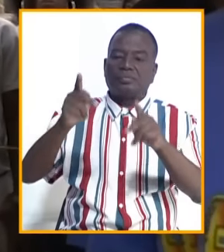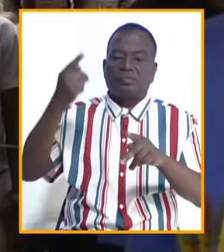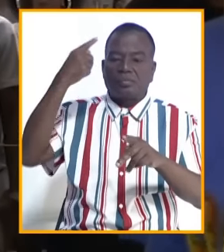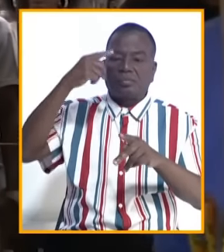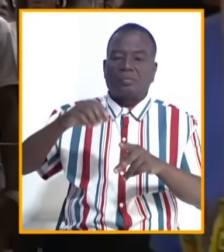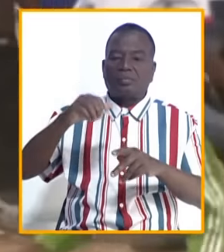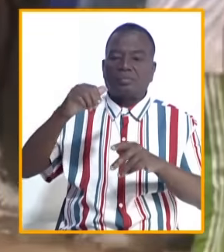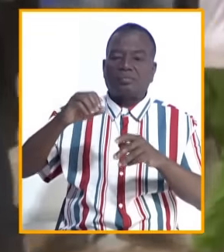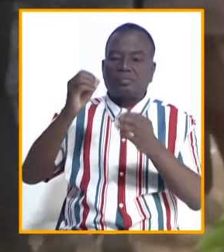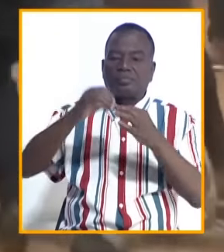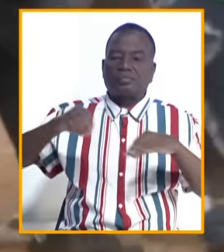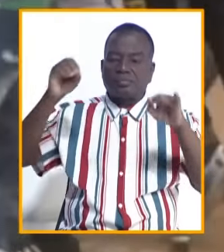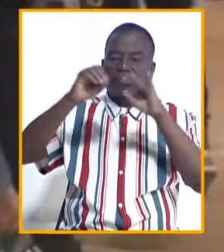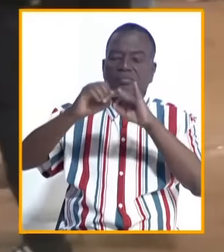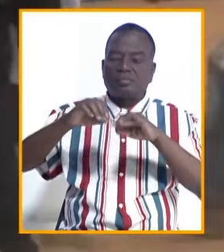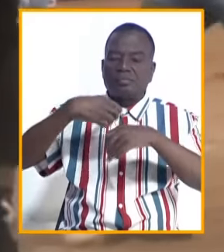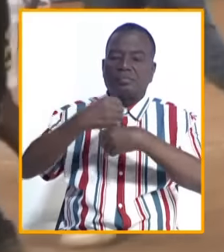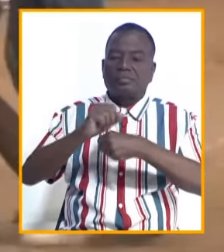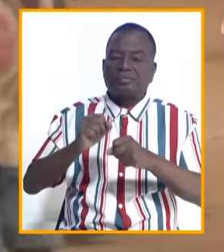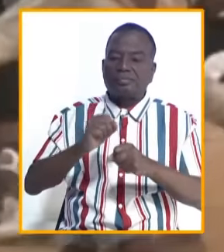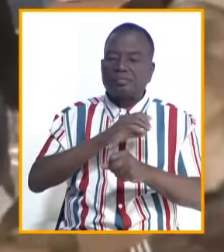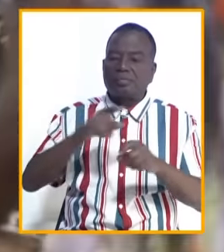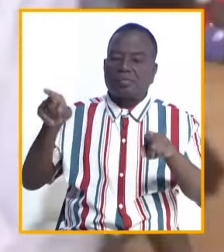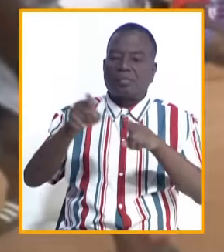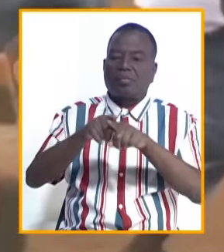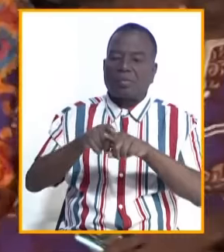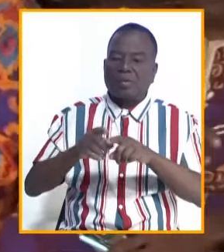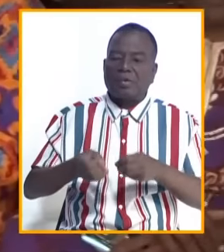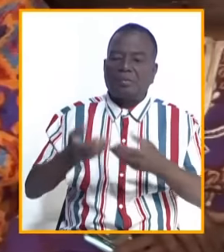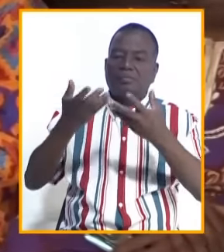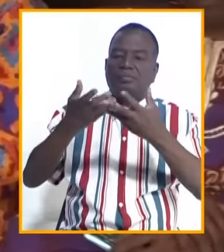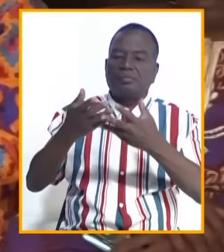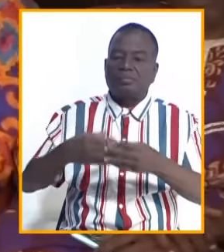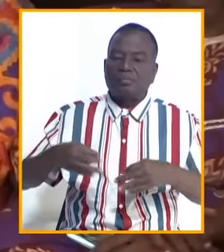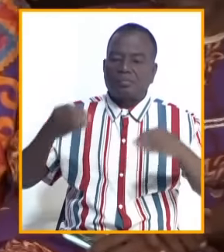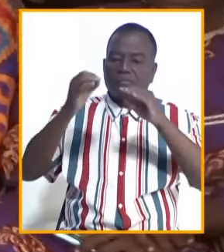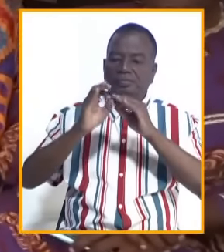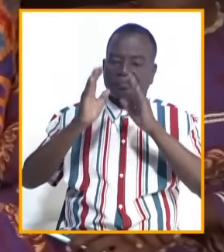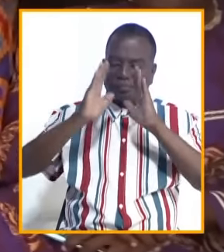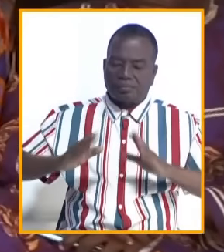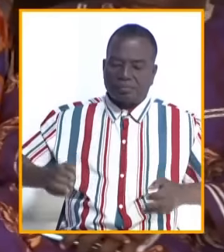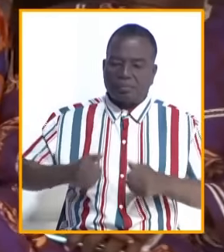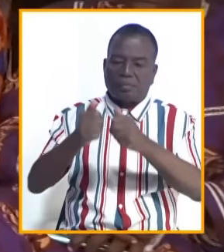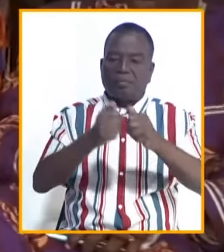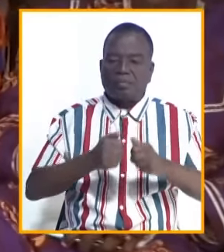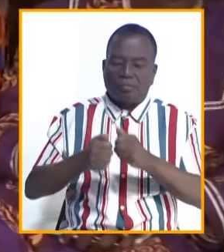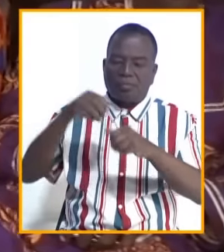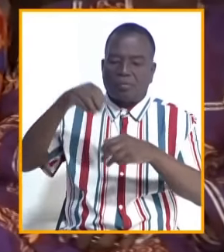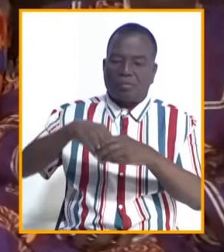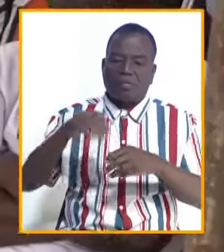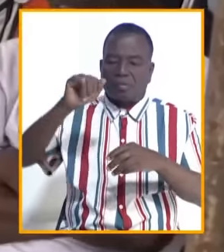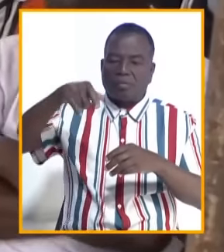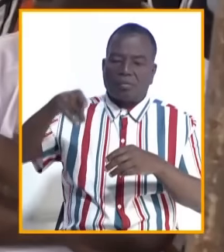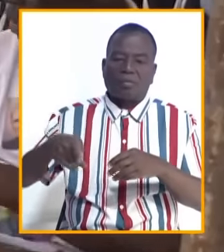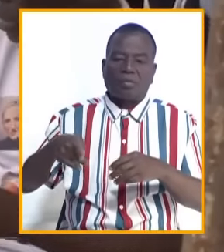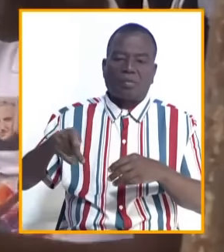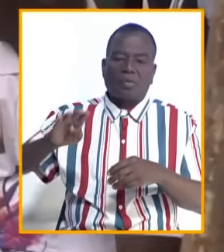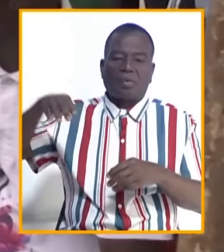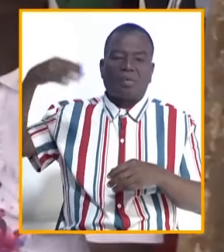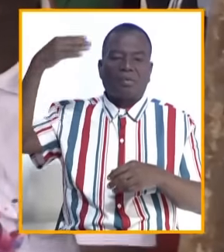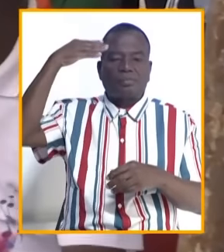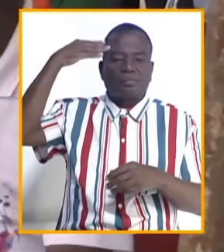s'est imposé, ça a payé. Ce tournoi, le deuxième du genre, est l'occasion pour les organisateurs de créer une saine émulation, mais